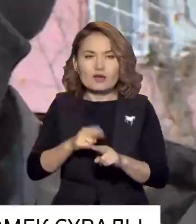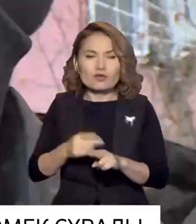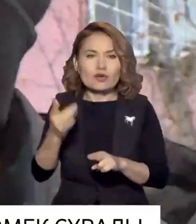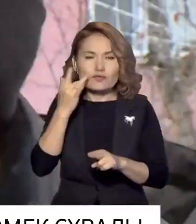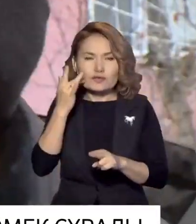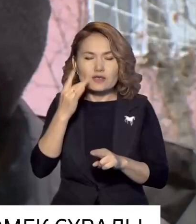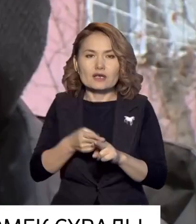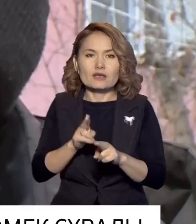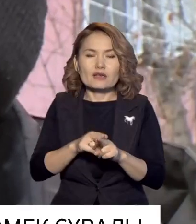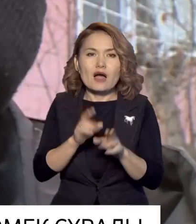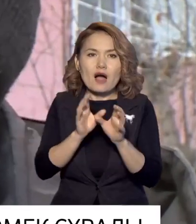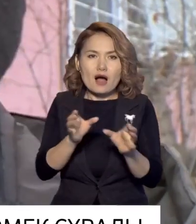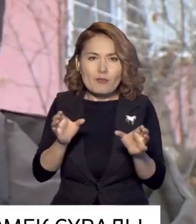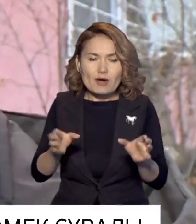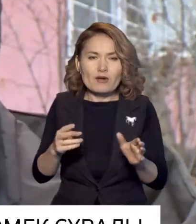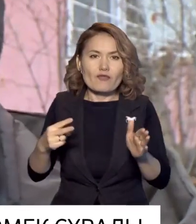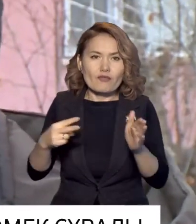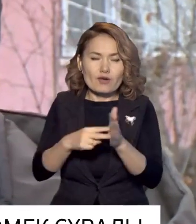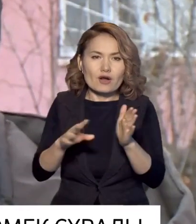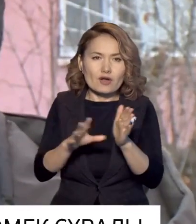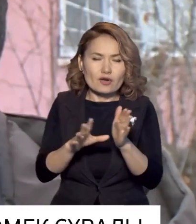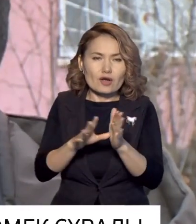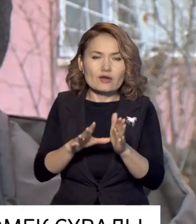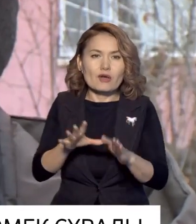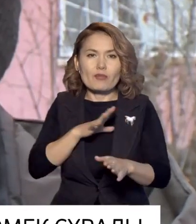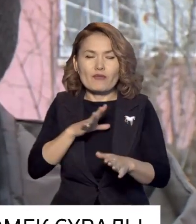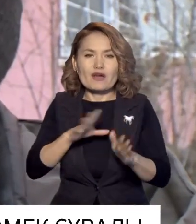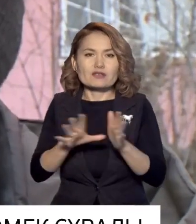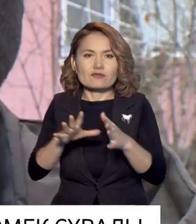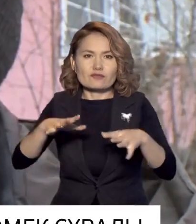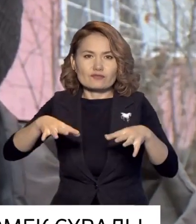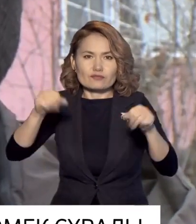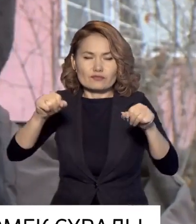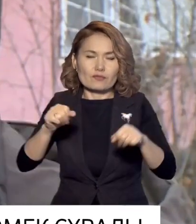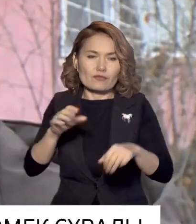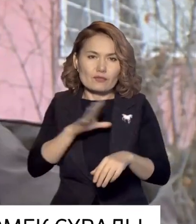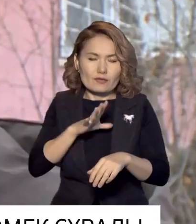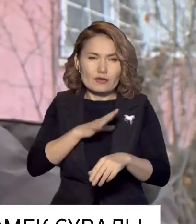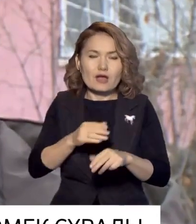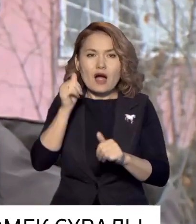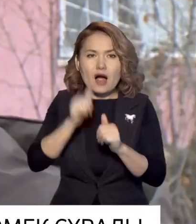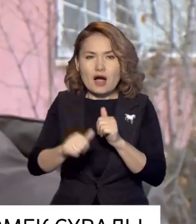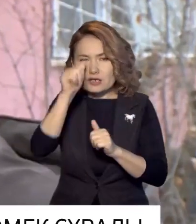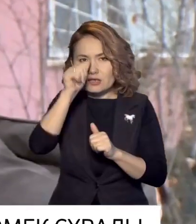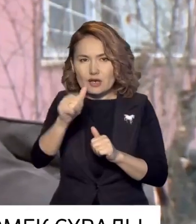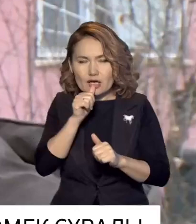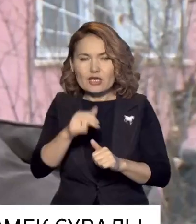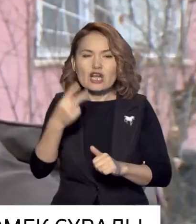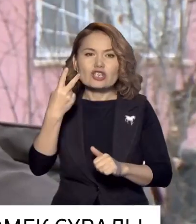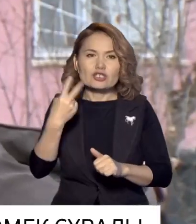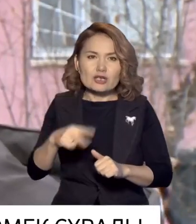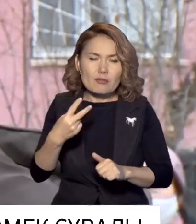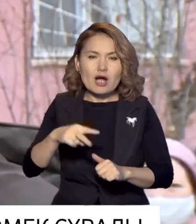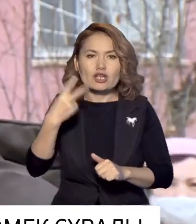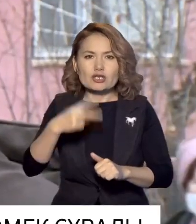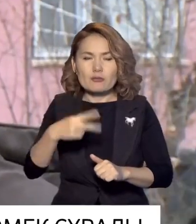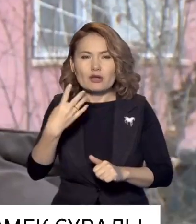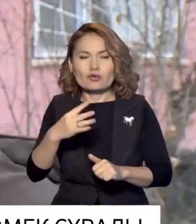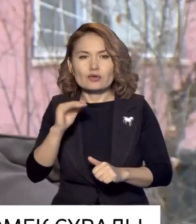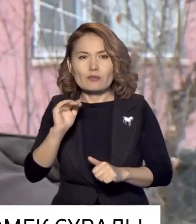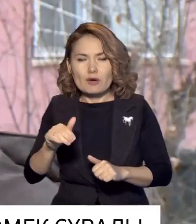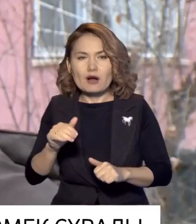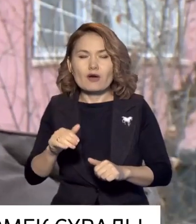мен светпен күн көріп отырмыз. Осы светті өшіп қалып жатыр қазір, уже көтермей барлығын. Ай сайын бәріміз 20000 24000 25